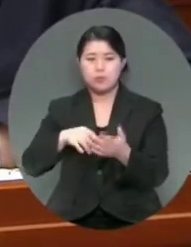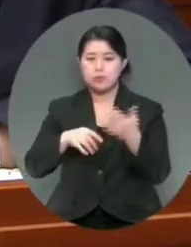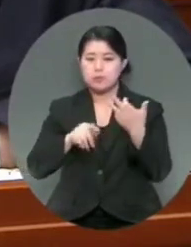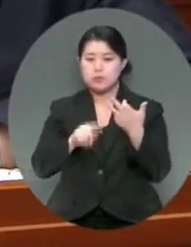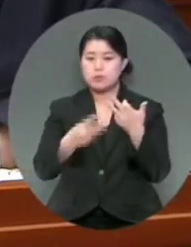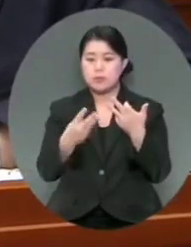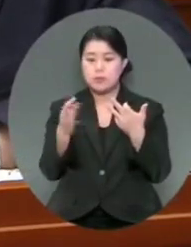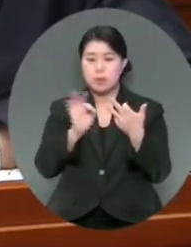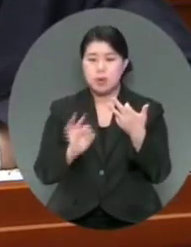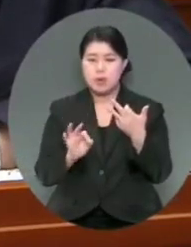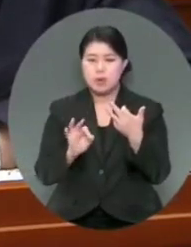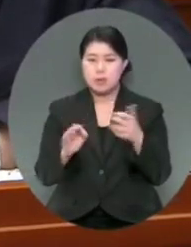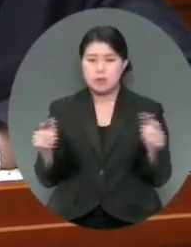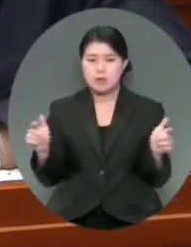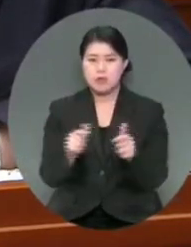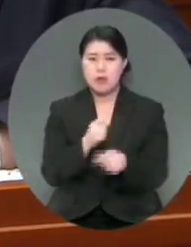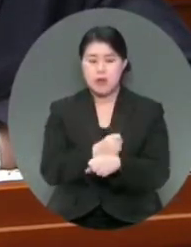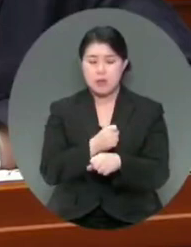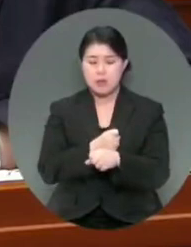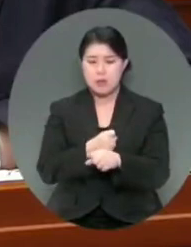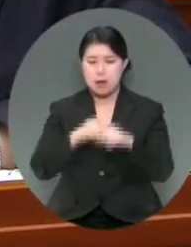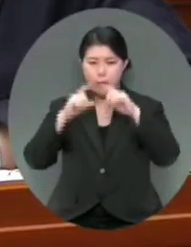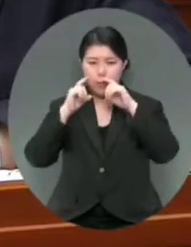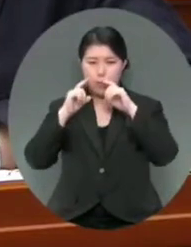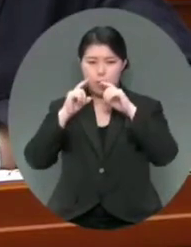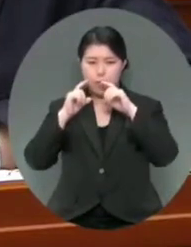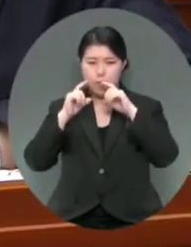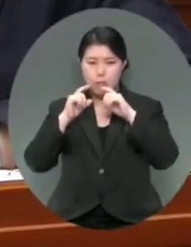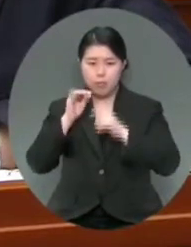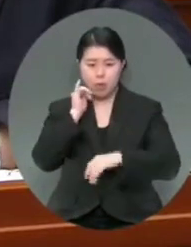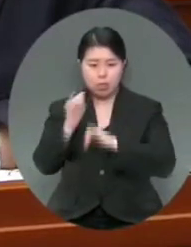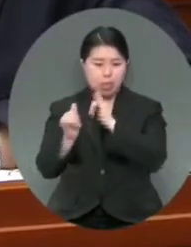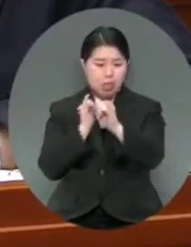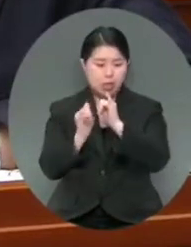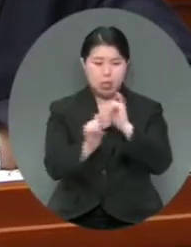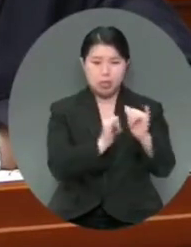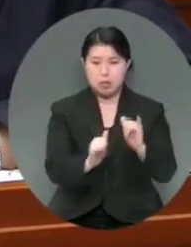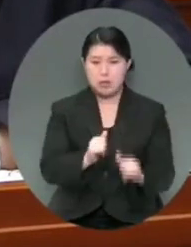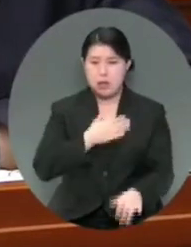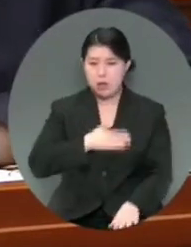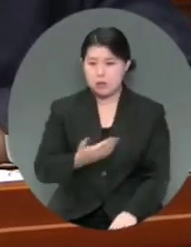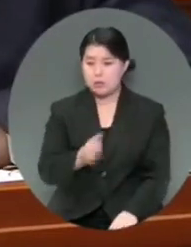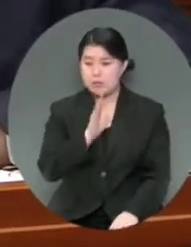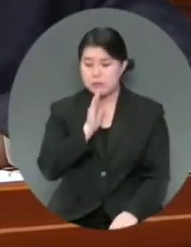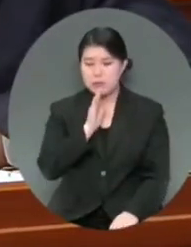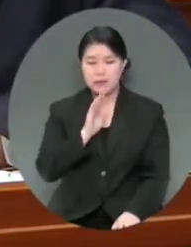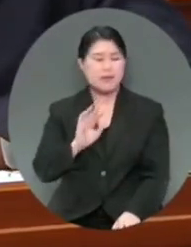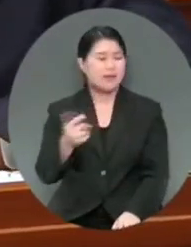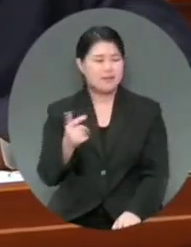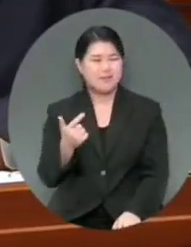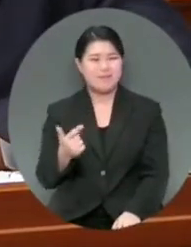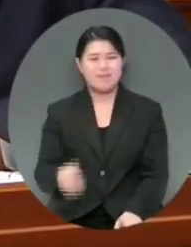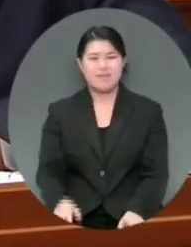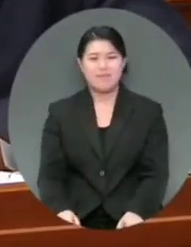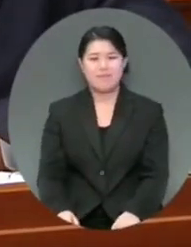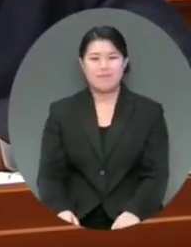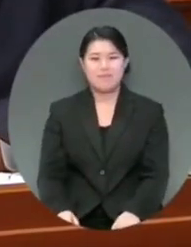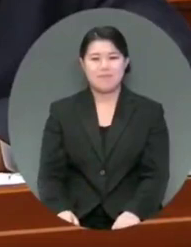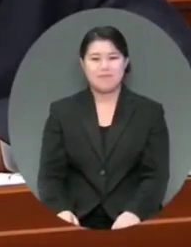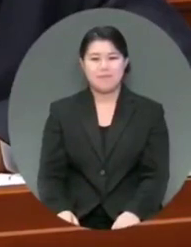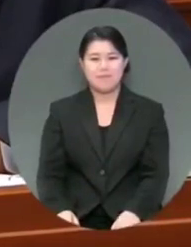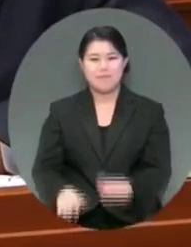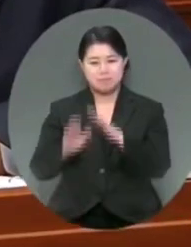18.3%를 일괄 감액하겠다고 지자체에 유선으로 통보했다는데 맞습니까? 아 그건 아니고요.